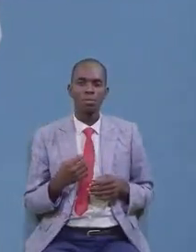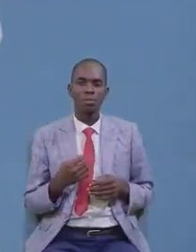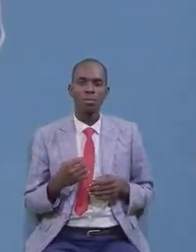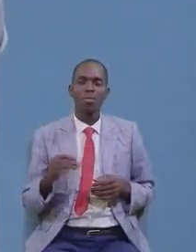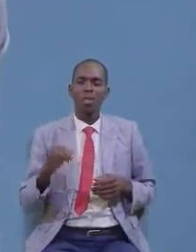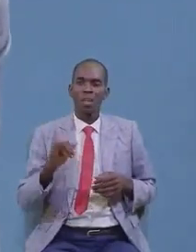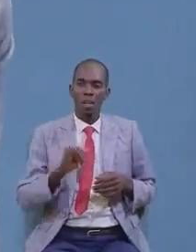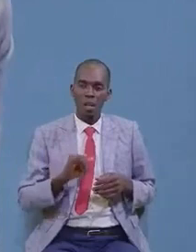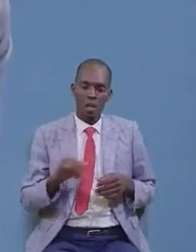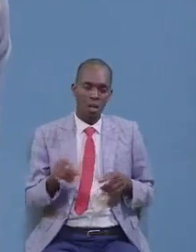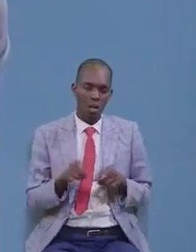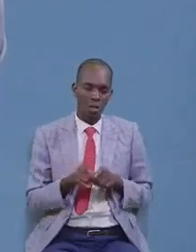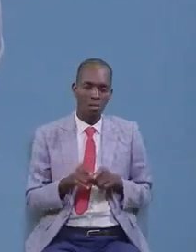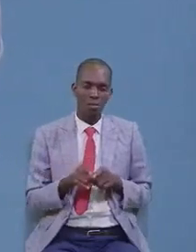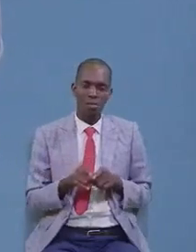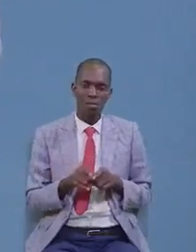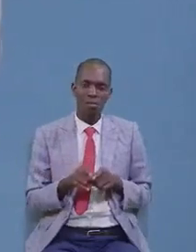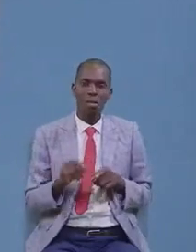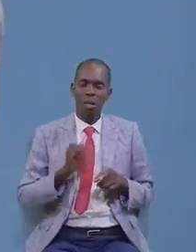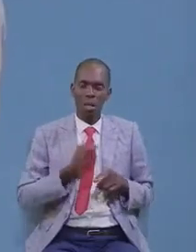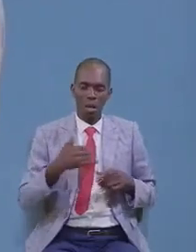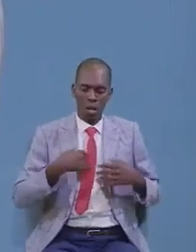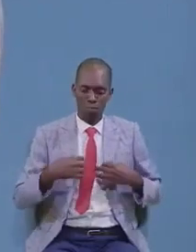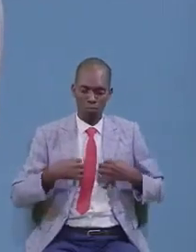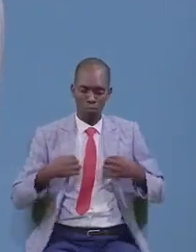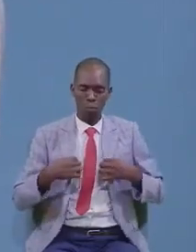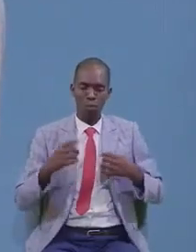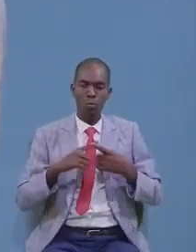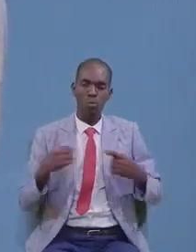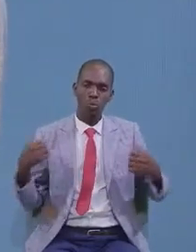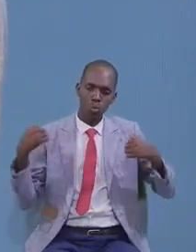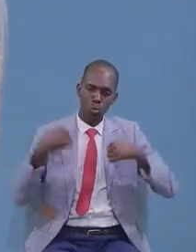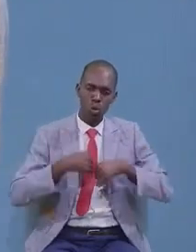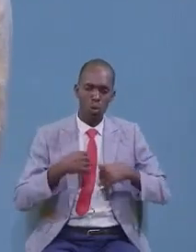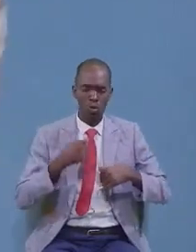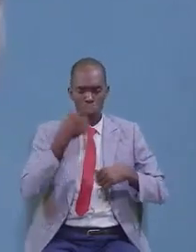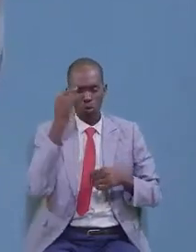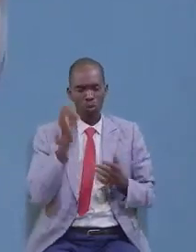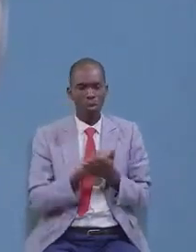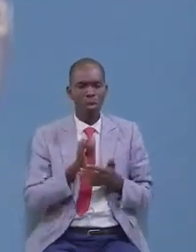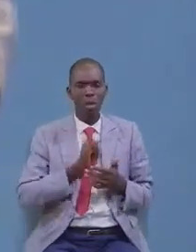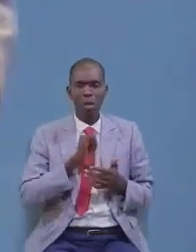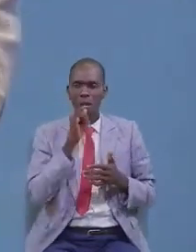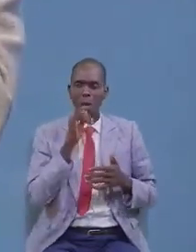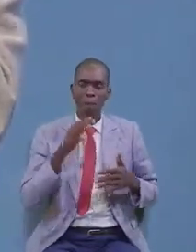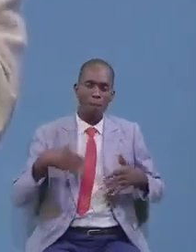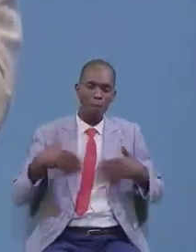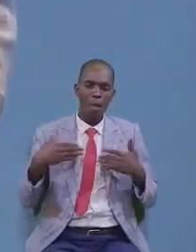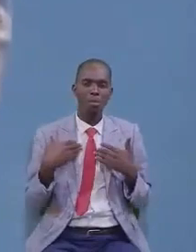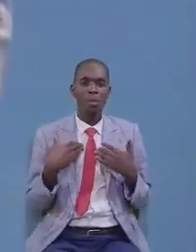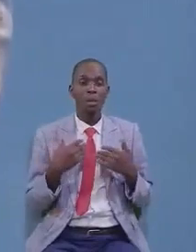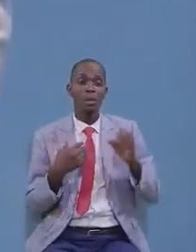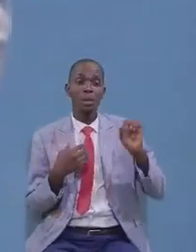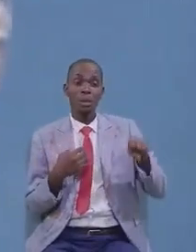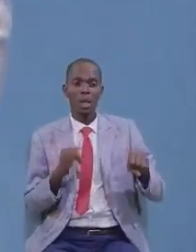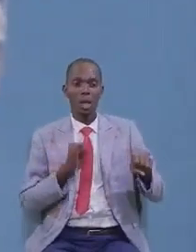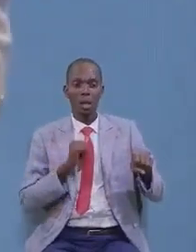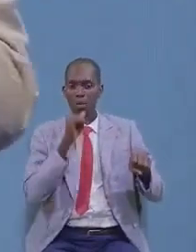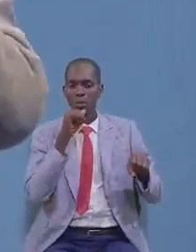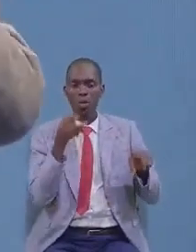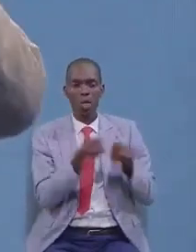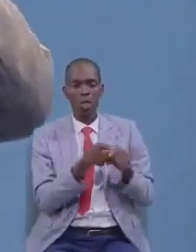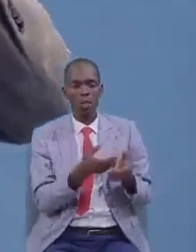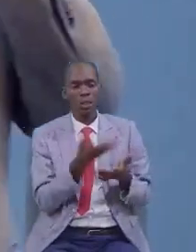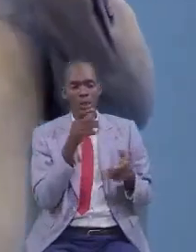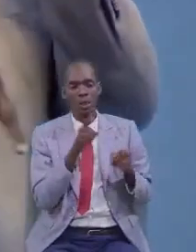If you close to put on my back I'm happy. నాకు కొన్ని వస్త్రాలు ఉన్నాయి అయినా నేను సంతోషంగా ఉన్నాను. Yes, I don't have what he has. అతనికి